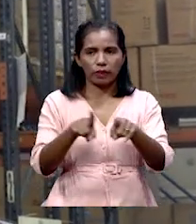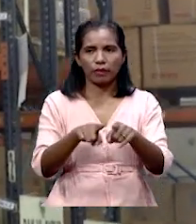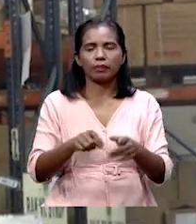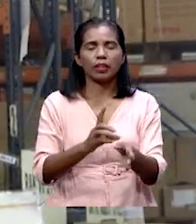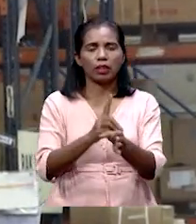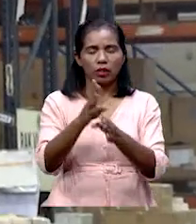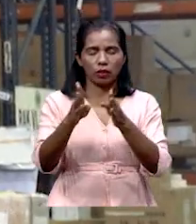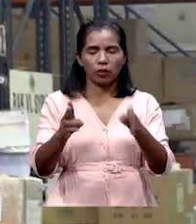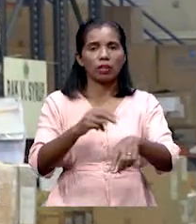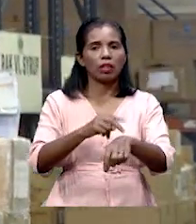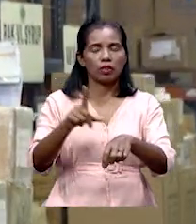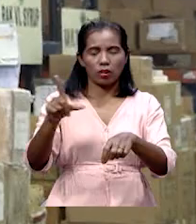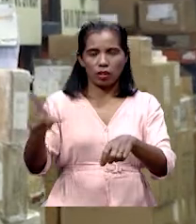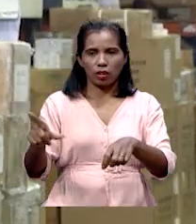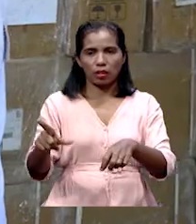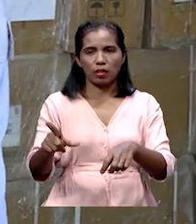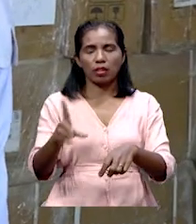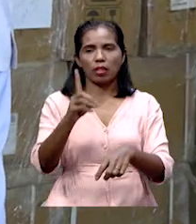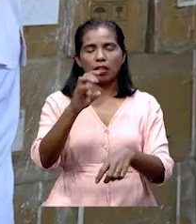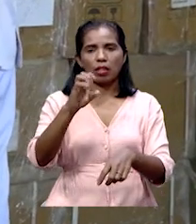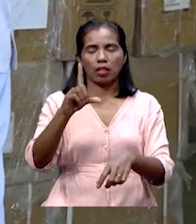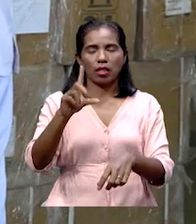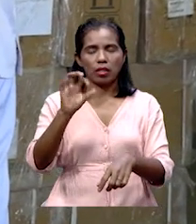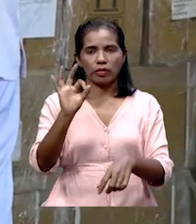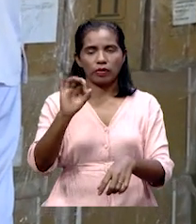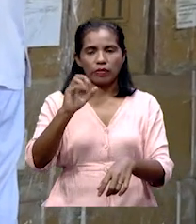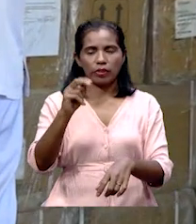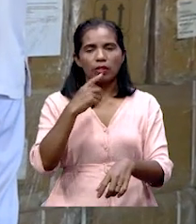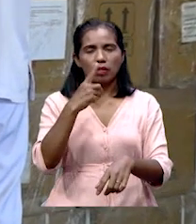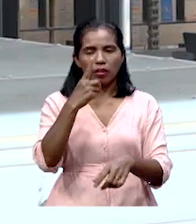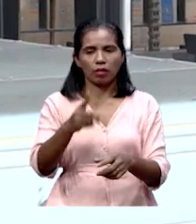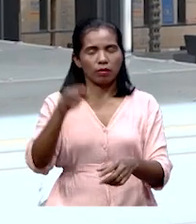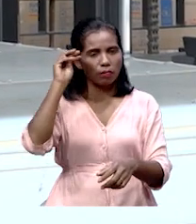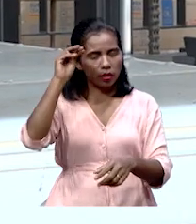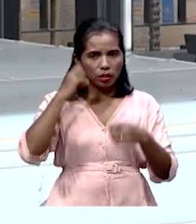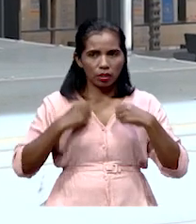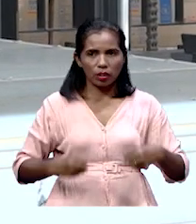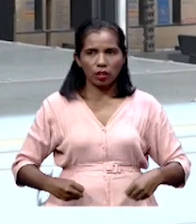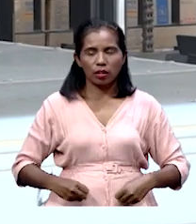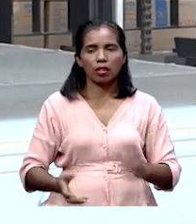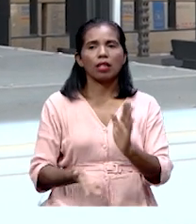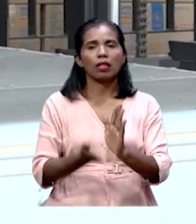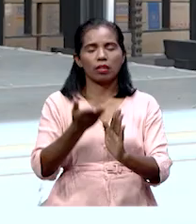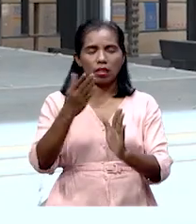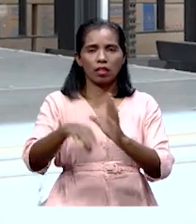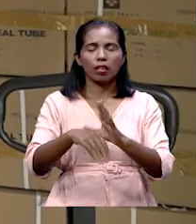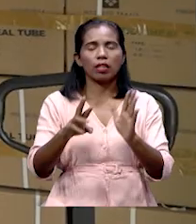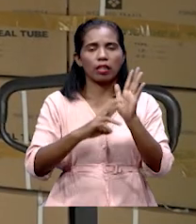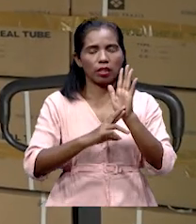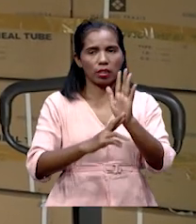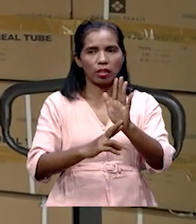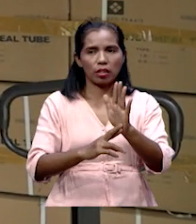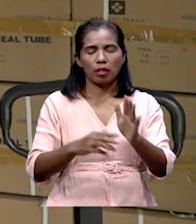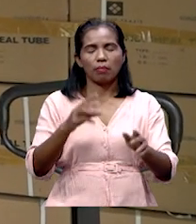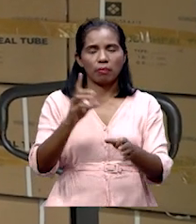Nasional Farmasia Medicamento Delfinda Costa Pereira informa, Ministério Saúde hasai ona relatório ba iha